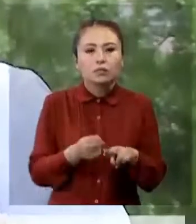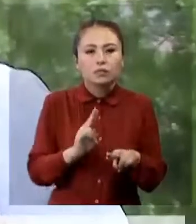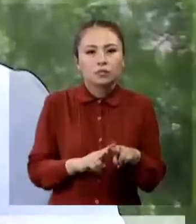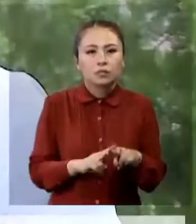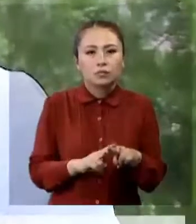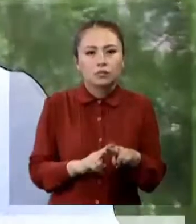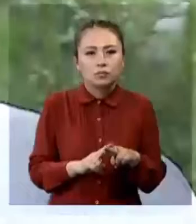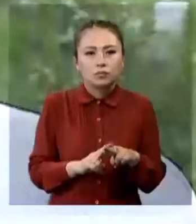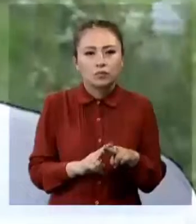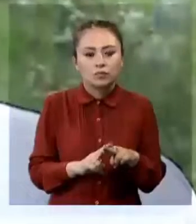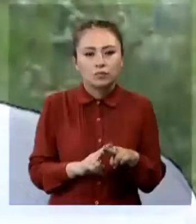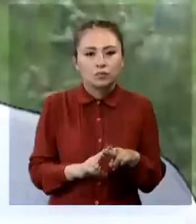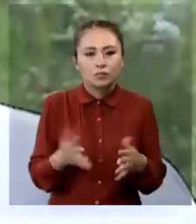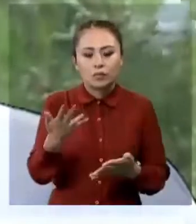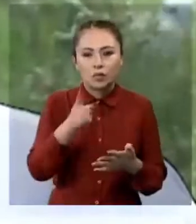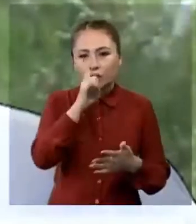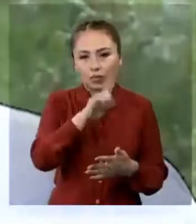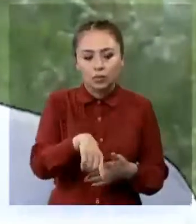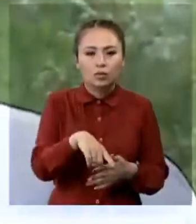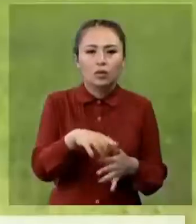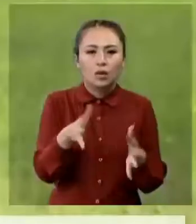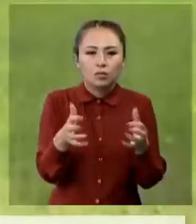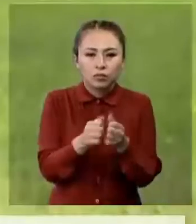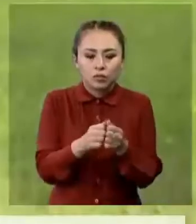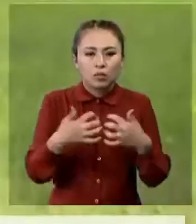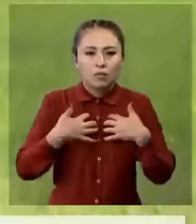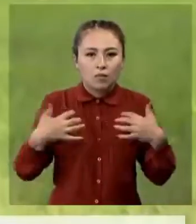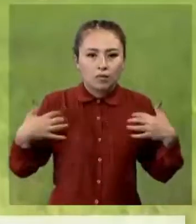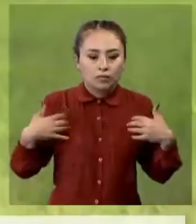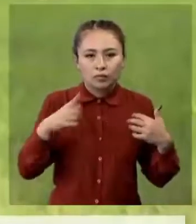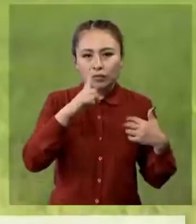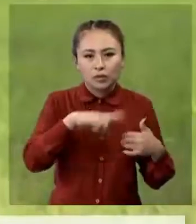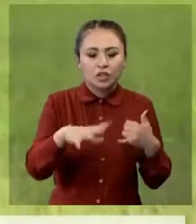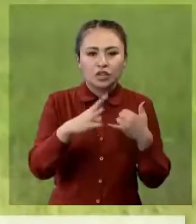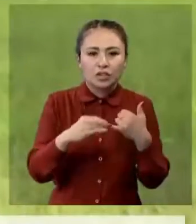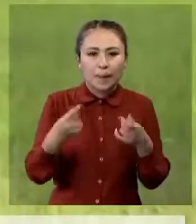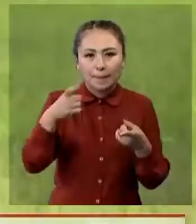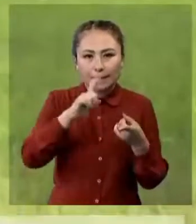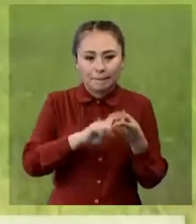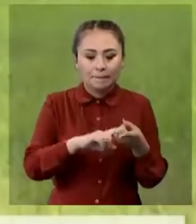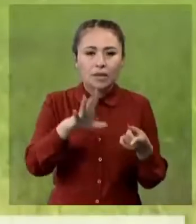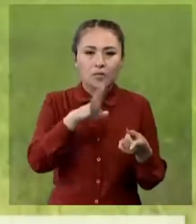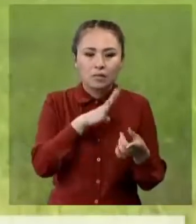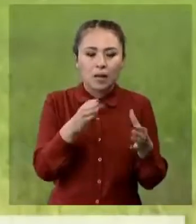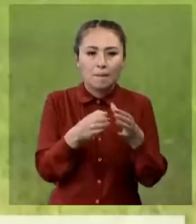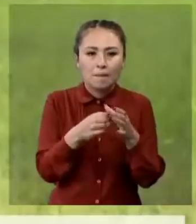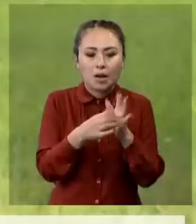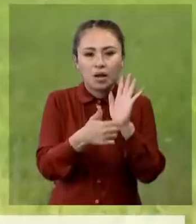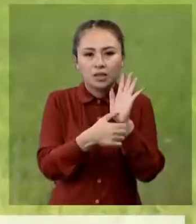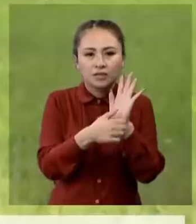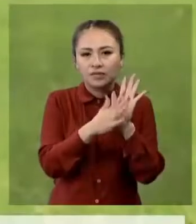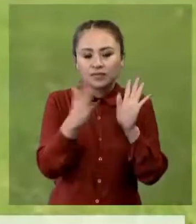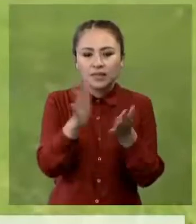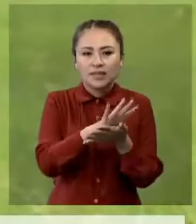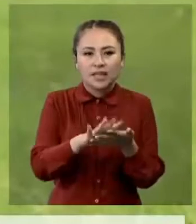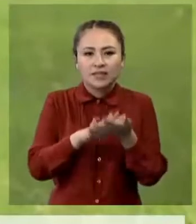ортақ жайылымға алмаса, ол үйде малын ұстап бүгінгі күнде убытқа отыр. Жерге байланысты партияға 600-ден астам арыз